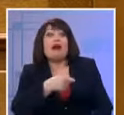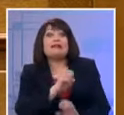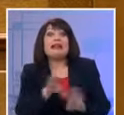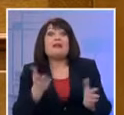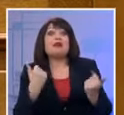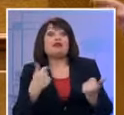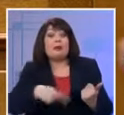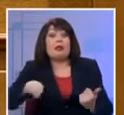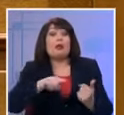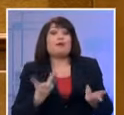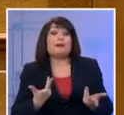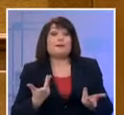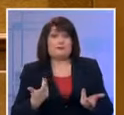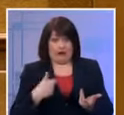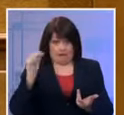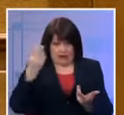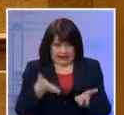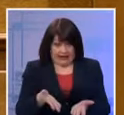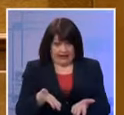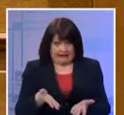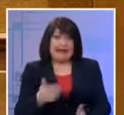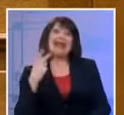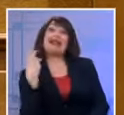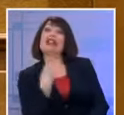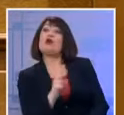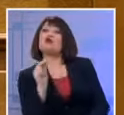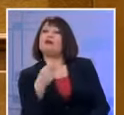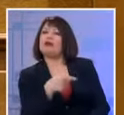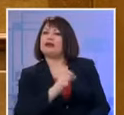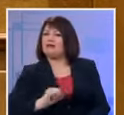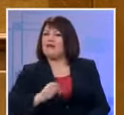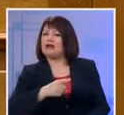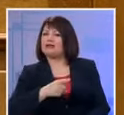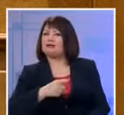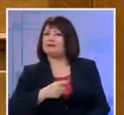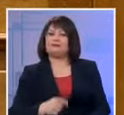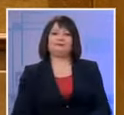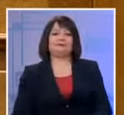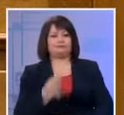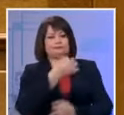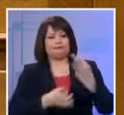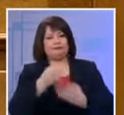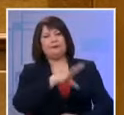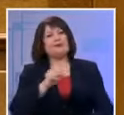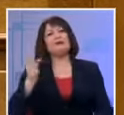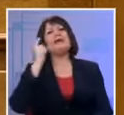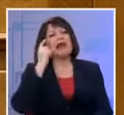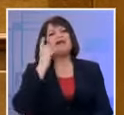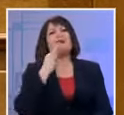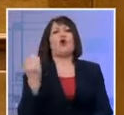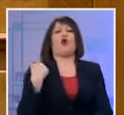σώμα? Τους δικούς μας βουλευτές ή τους δικούς σας? Με την ομιλία σας καταλάβαμε γιατί μας